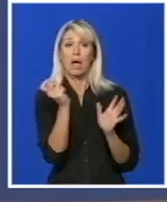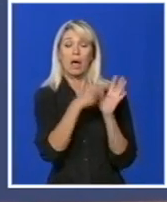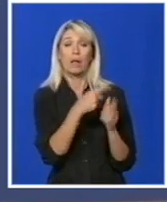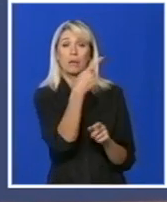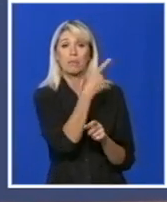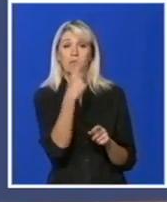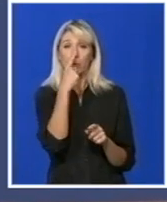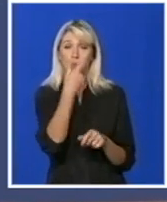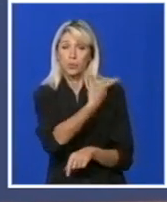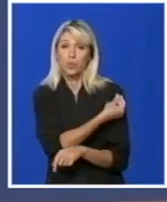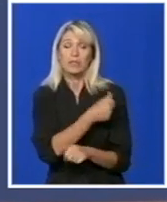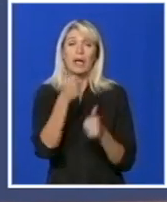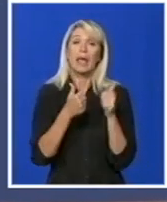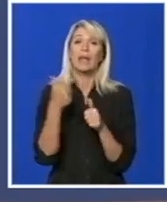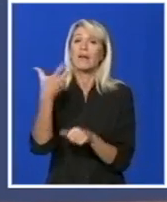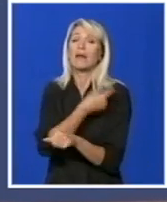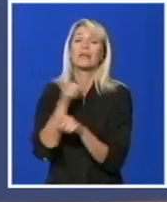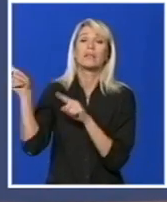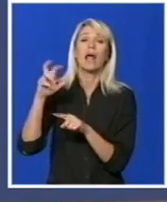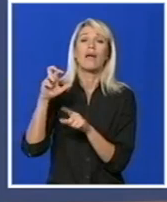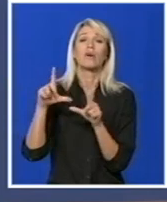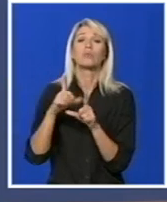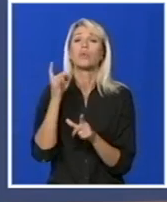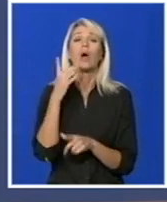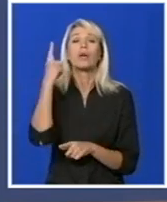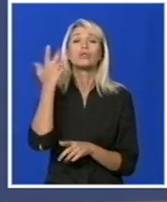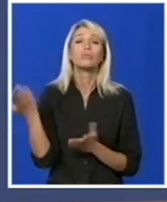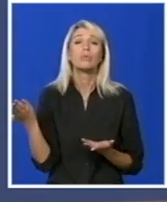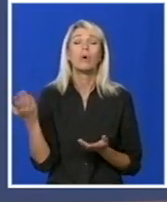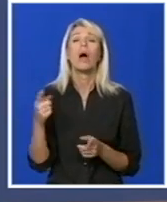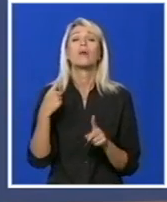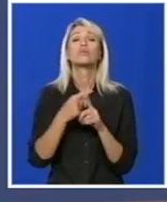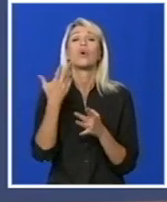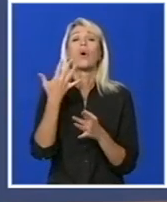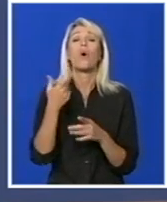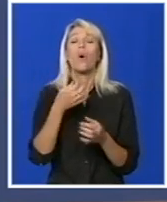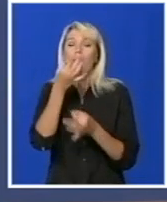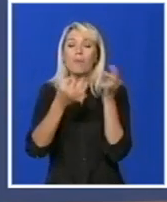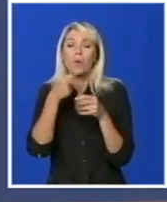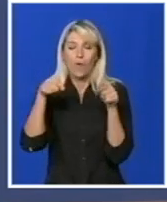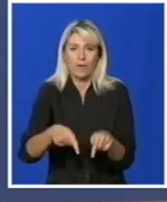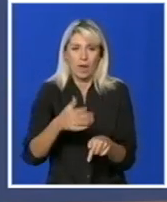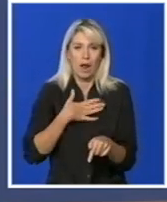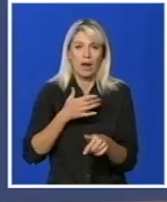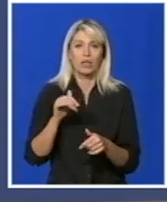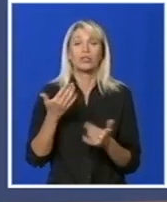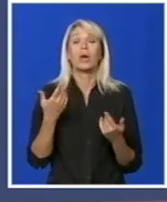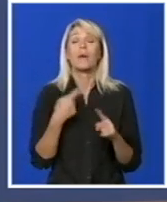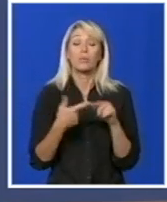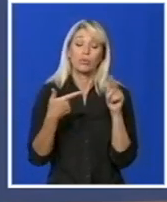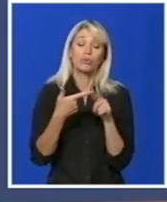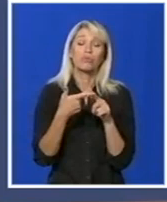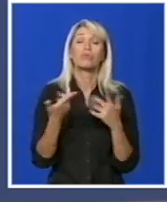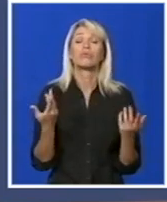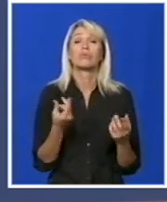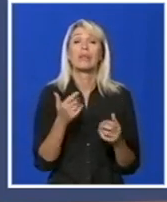iz Evropske unije? Kada ćemo to znati i koliko traje provera u Agenciji za lekove? Od čega zavisi hoće li vakcina biti besplatna ili neće, hoće